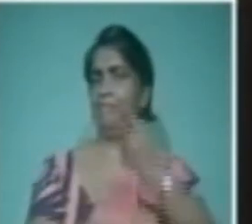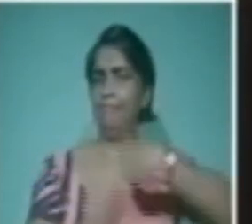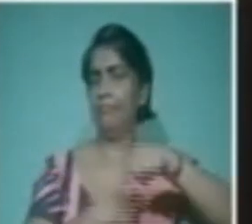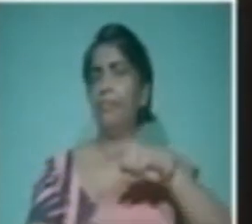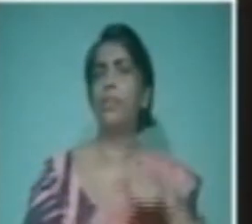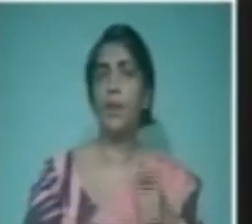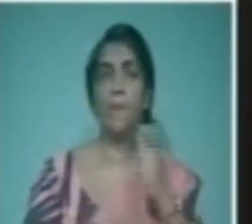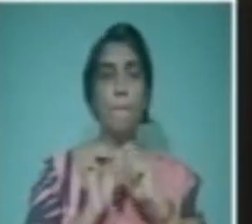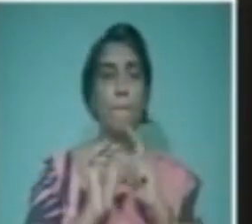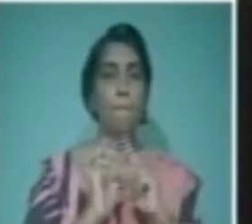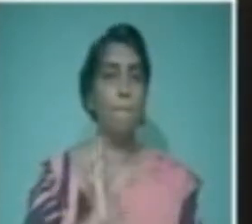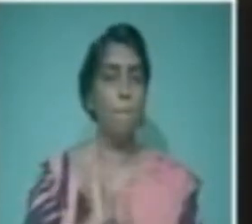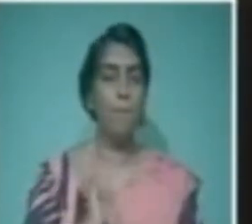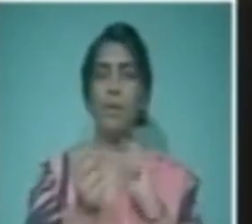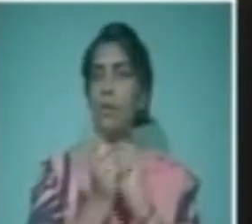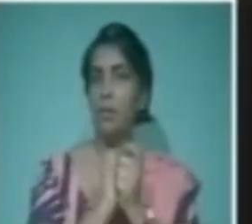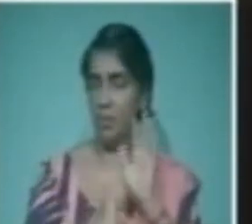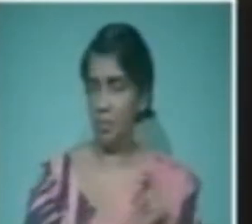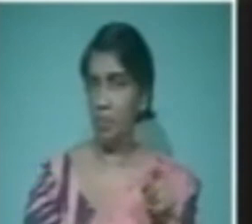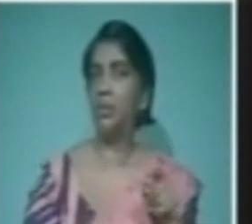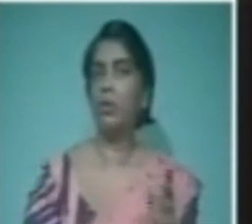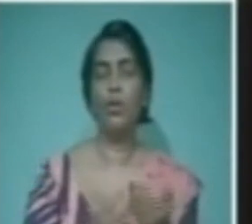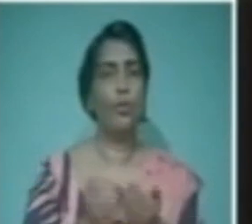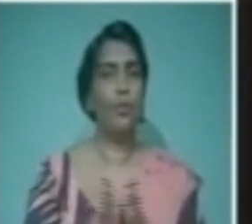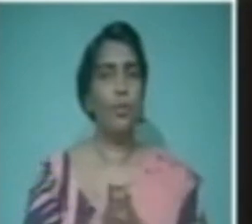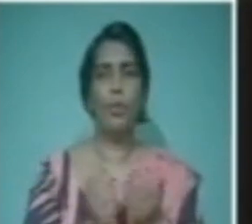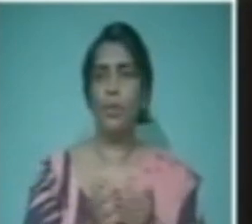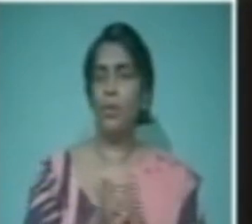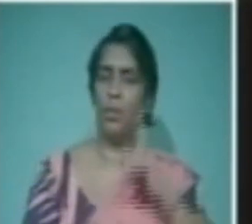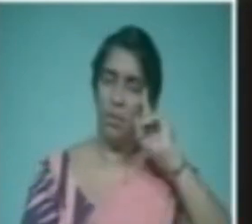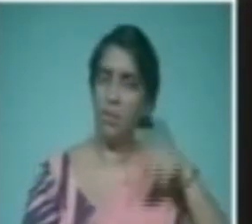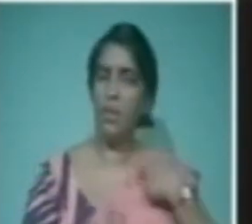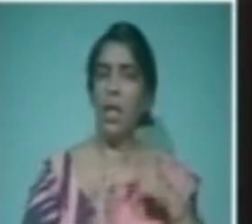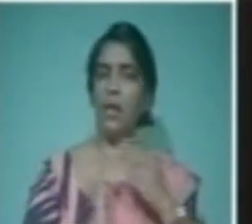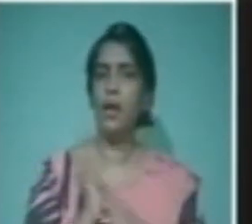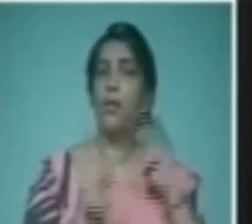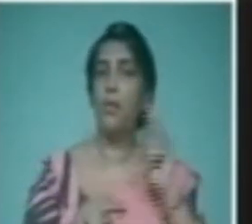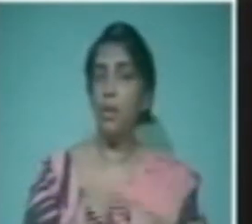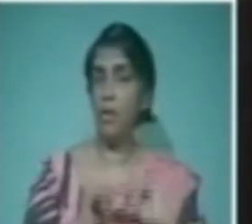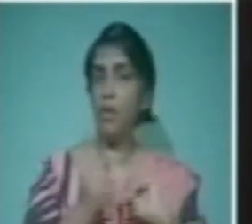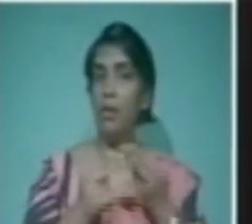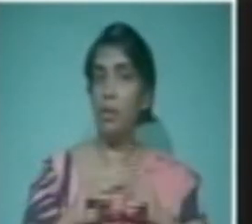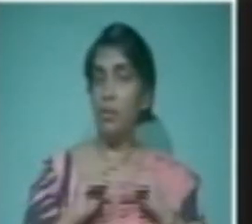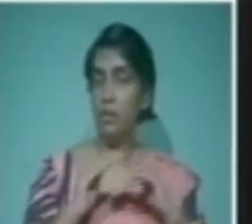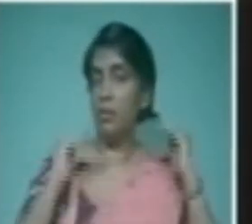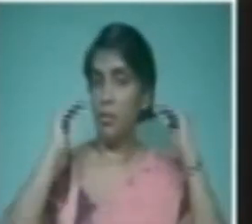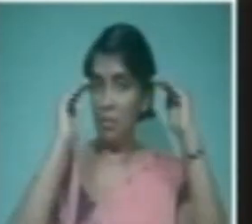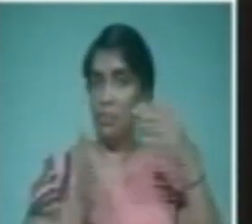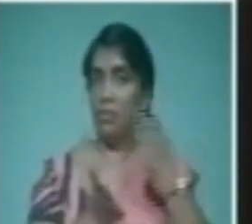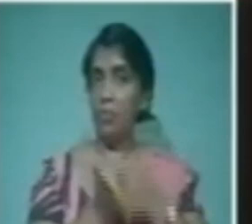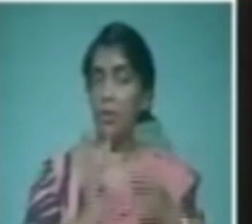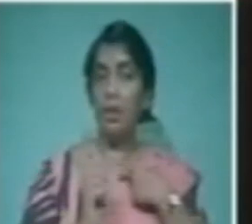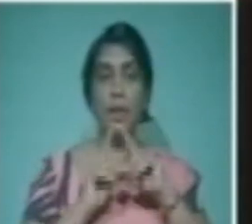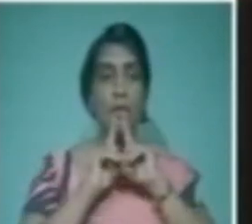Bila sansodhanaya karala tibena. Tama tamanta ona ona vidiyata IMF ekat ekka staff agreement ekata pavilla tiyena. Eva